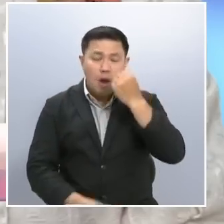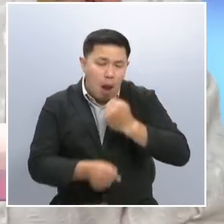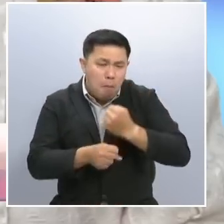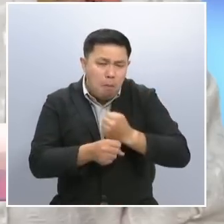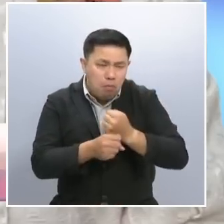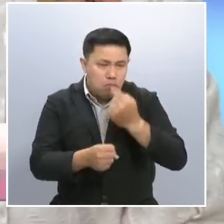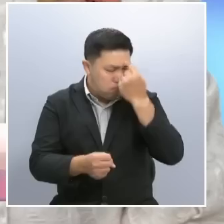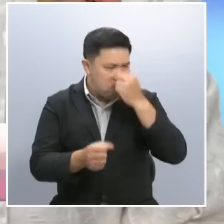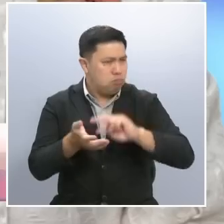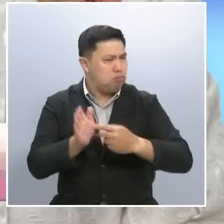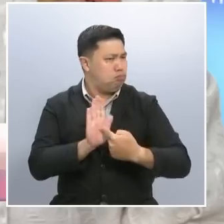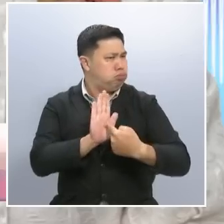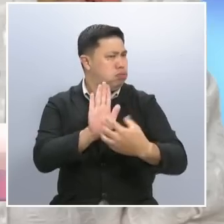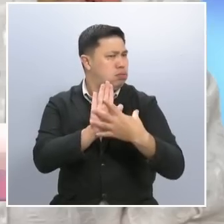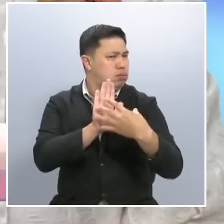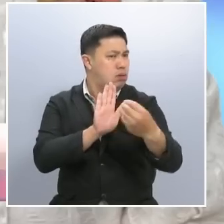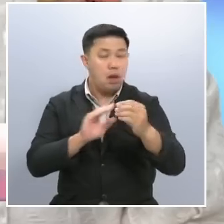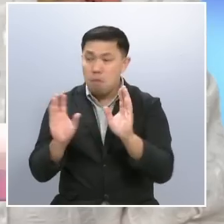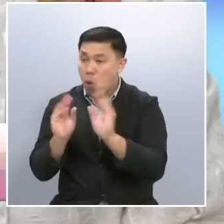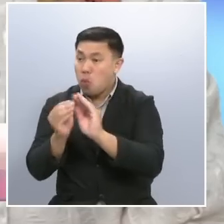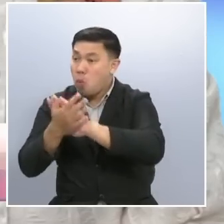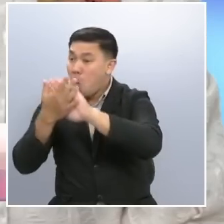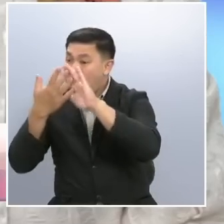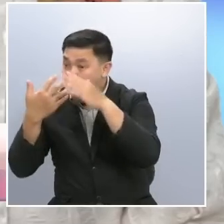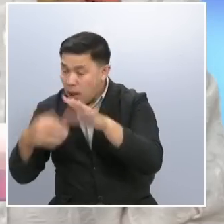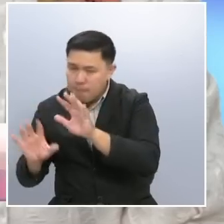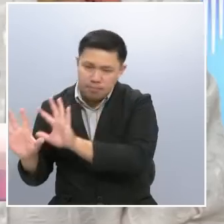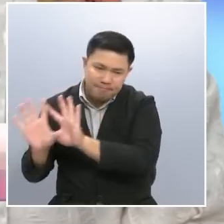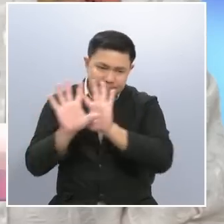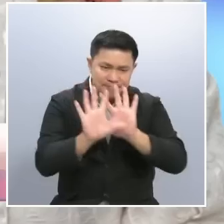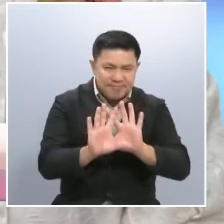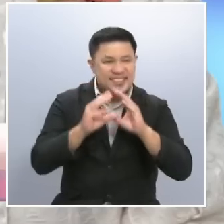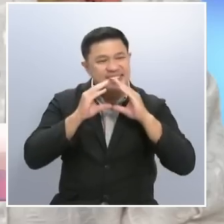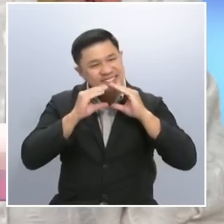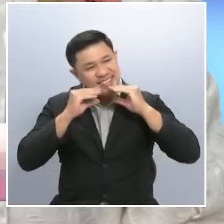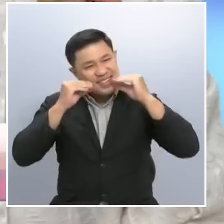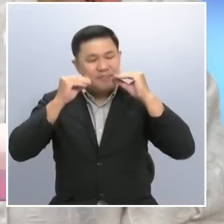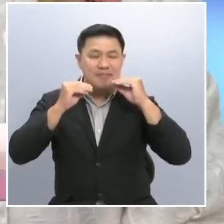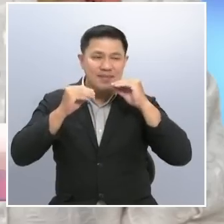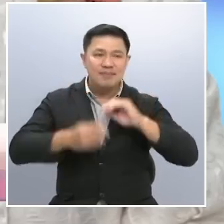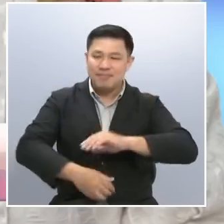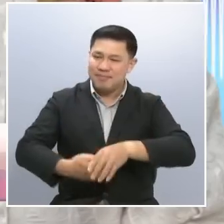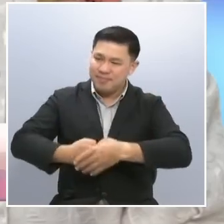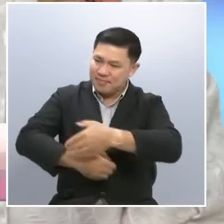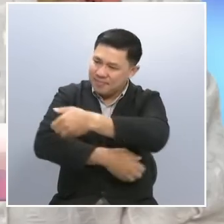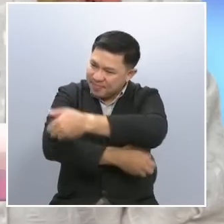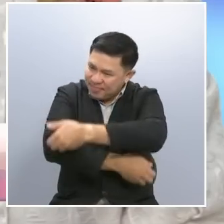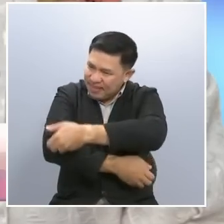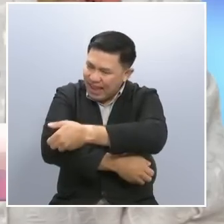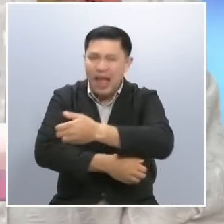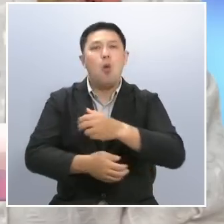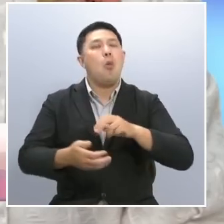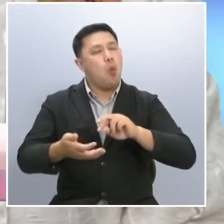สารเชิงสัญลักษณ์การที่ประชุมเสร็จเรียบร้อยแล้วออกมายิ้มแย้มแจ่มใสแล้วก็คล้องมือกันเนี่ยมันเป็น